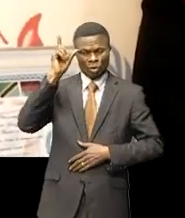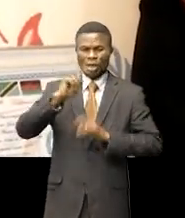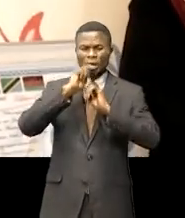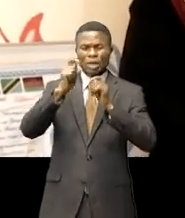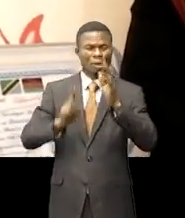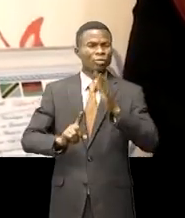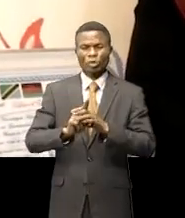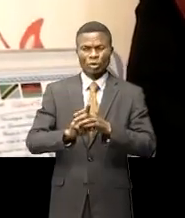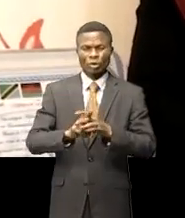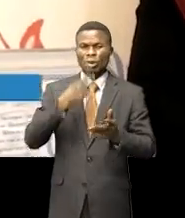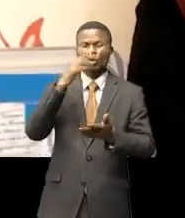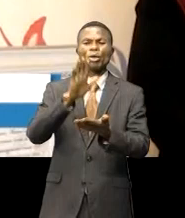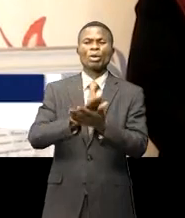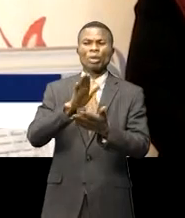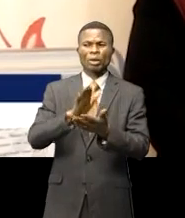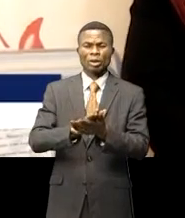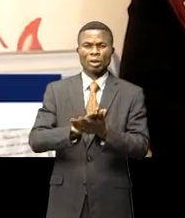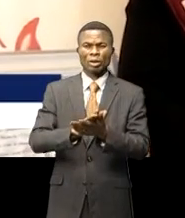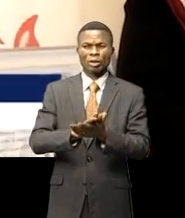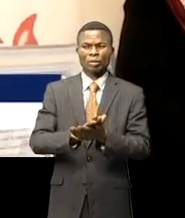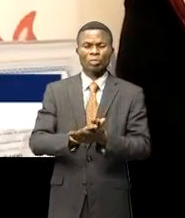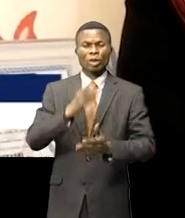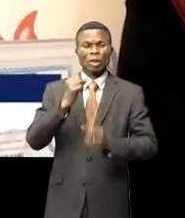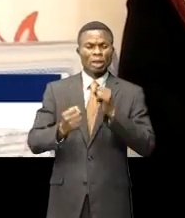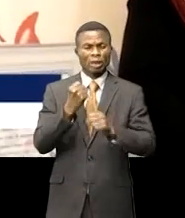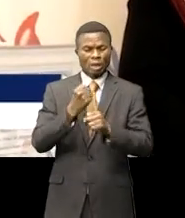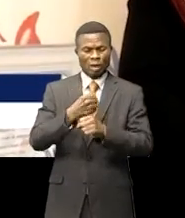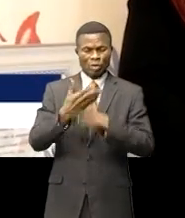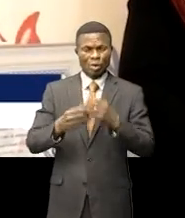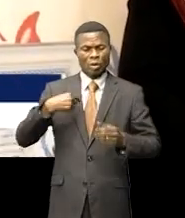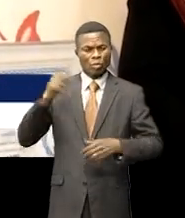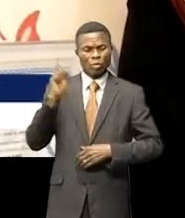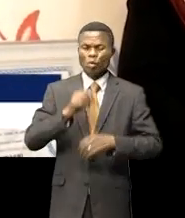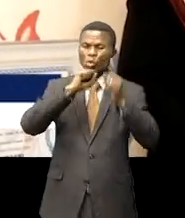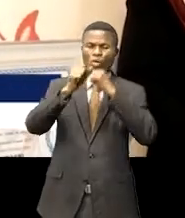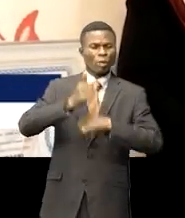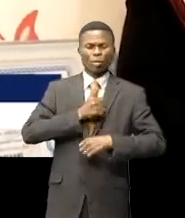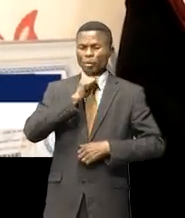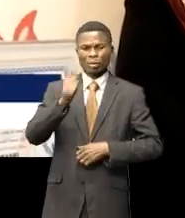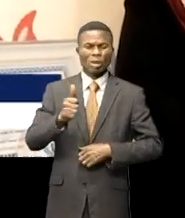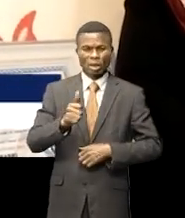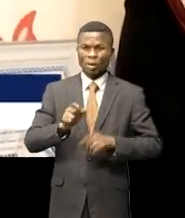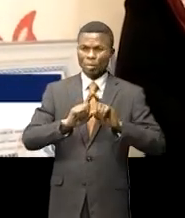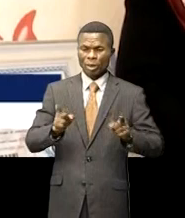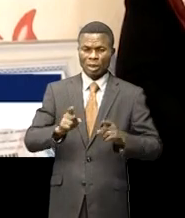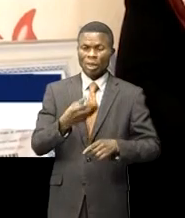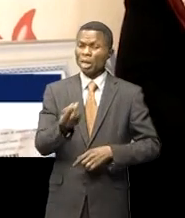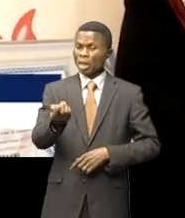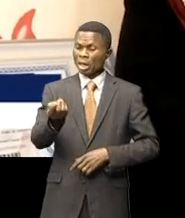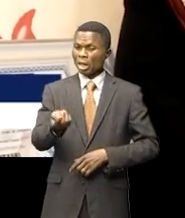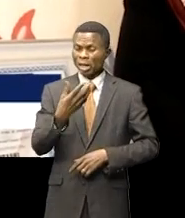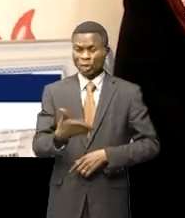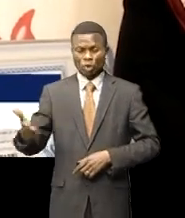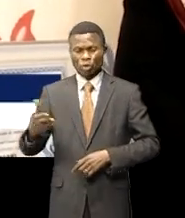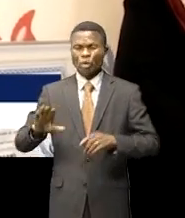spontané pour féliciter le peu d'efforts que j'ai fait. Je ne suis pas là pour la publicité parce que les produits sont connus partout.